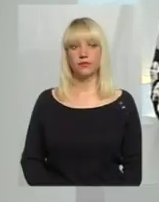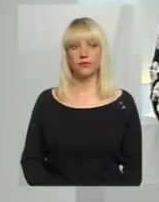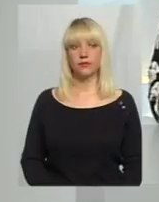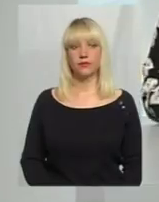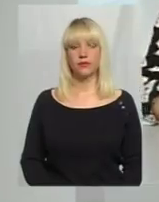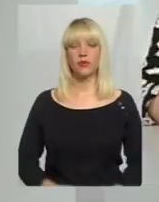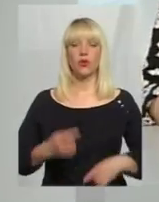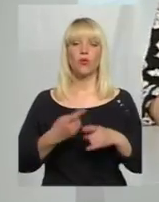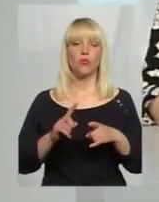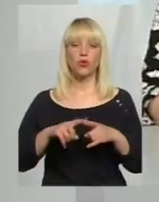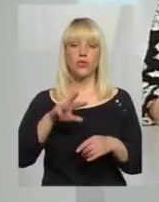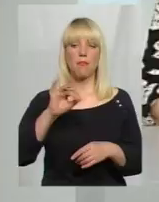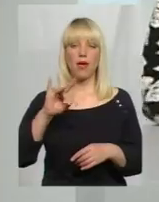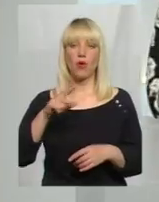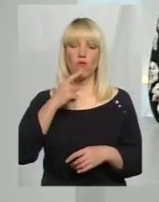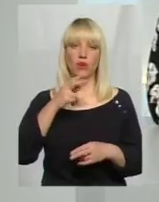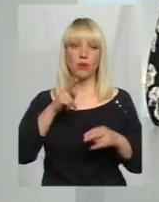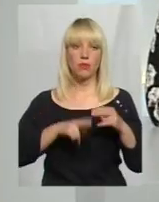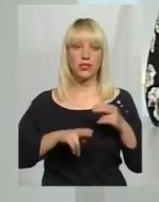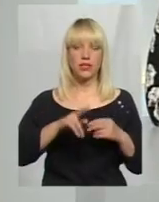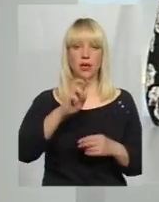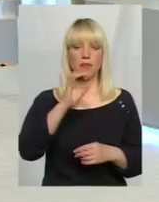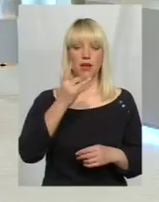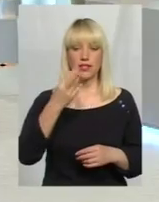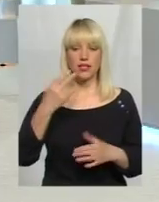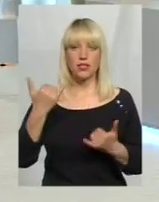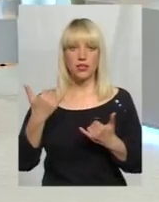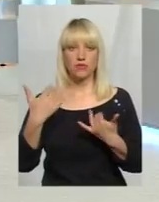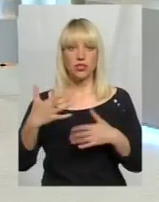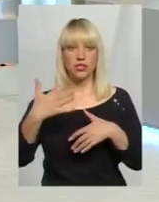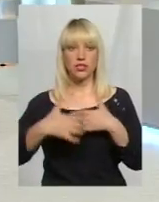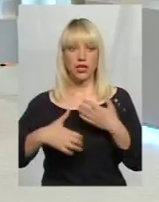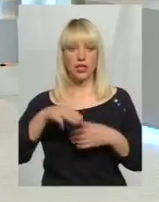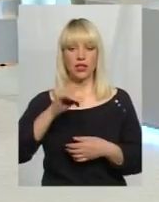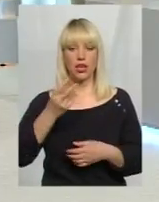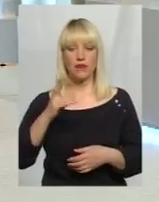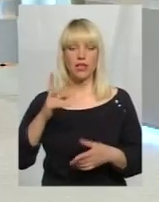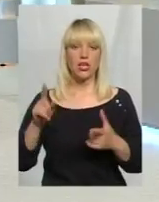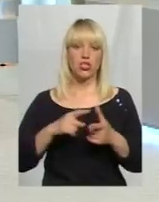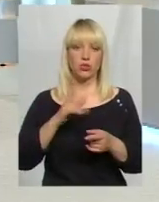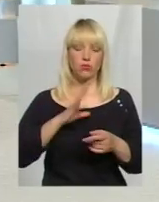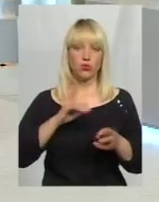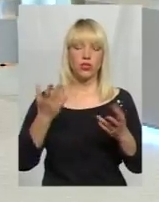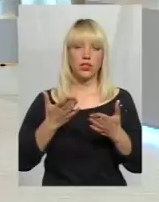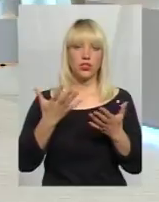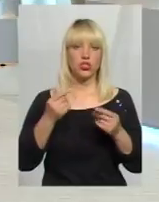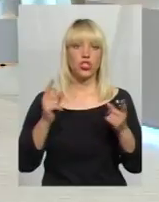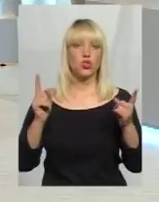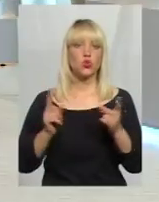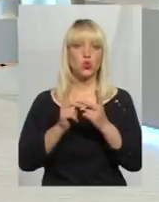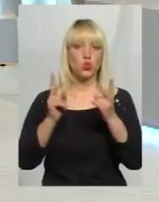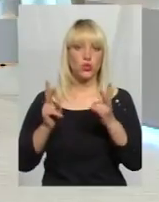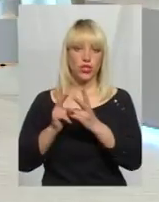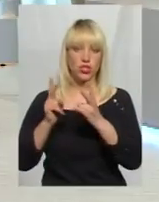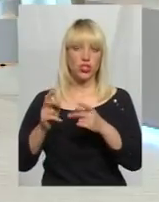От про це мер говорив наприкінці березня, зараз середина травня. Чи були ще зустрічі, чи є поступ? Так,